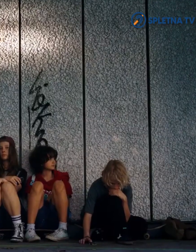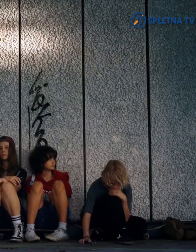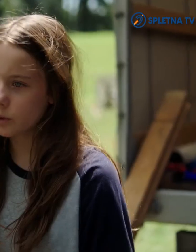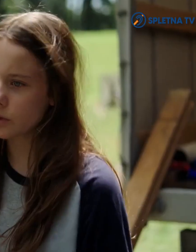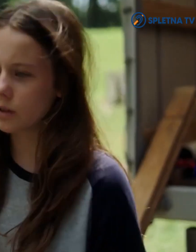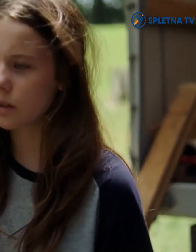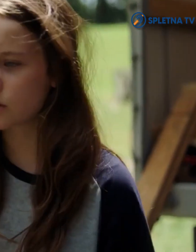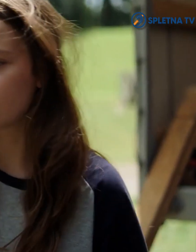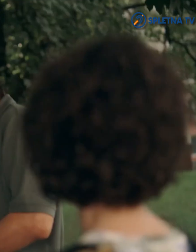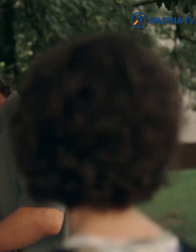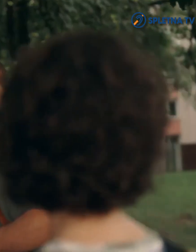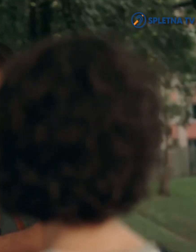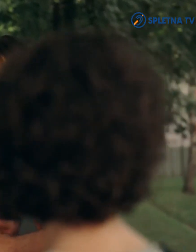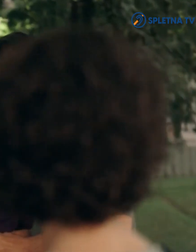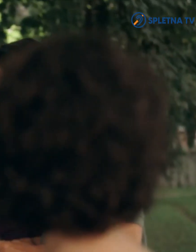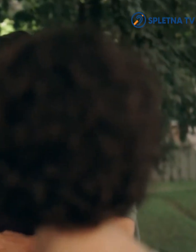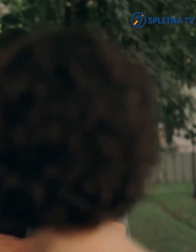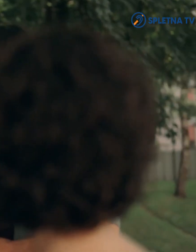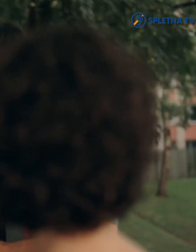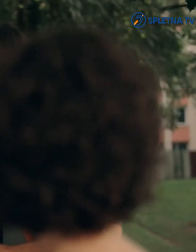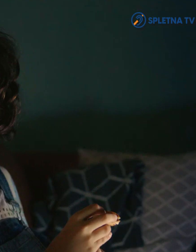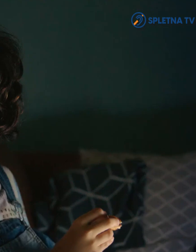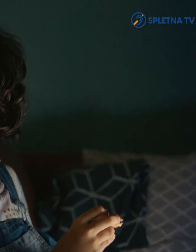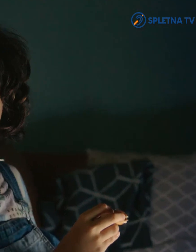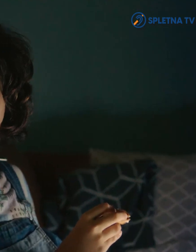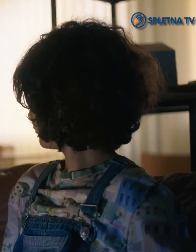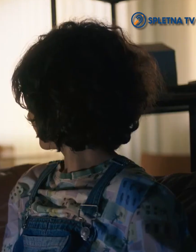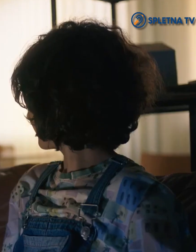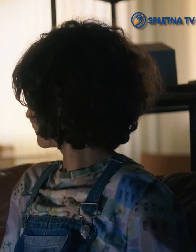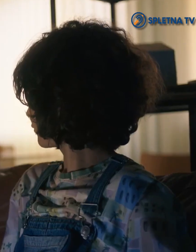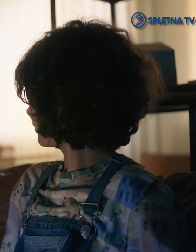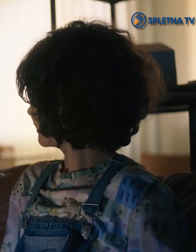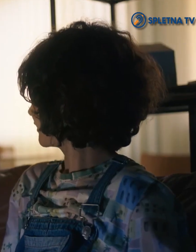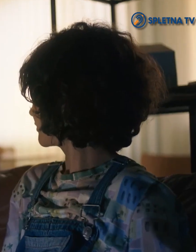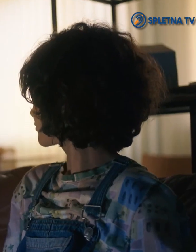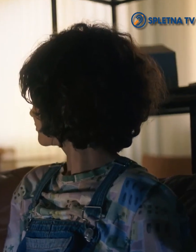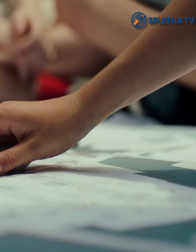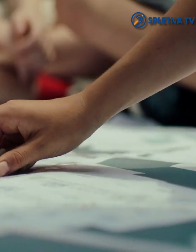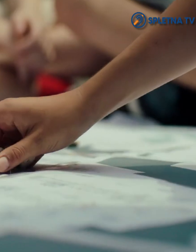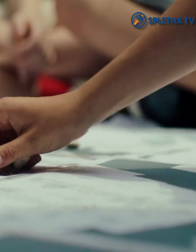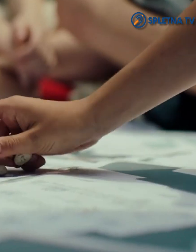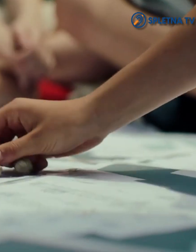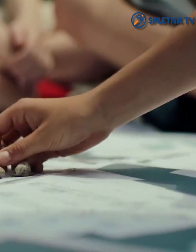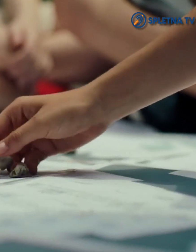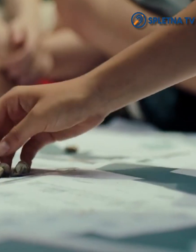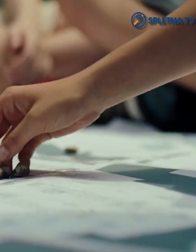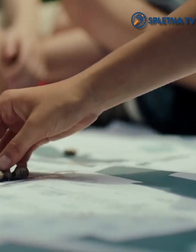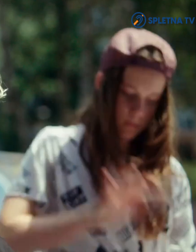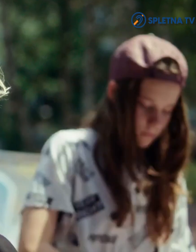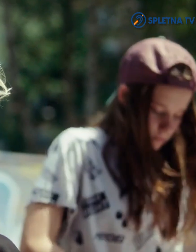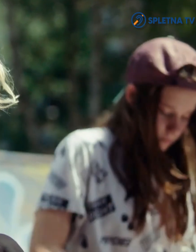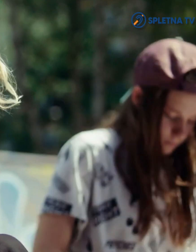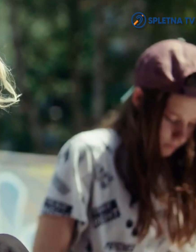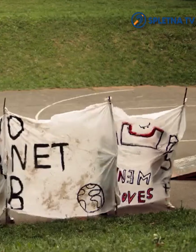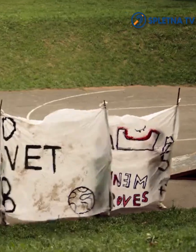A veš, da nam rušijo igrišče? To je moj šef, gospod Brabec. Zakaj gradite parking tukaj pred blokom na igrišču? Tukaj moramo stati. Pred bagrom,